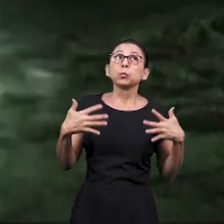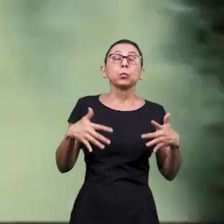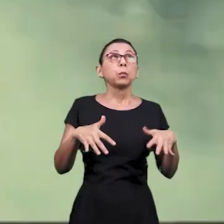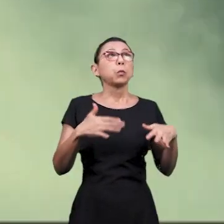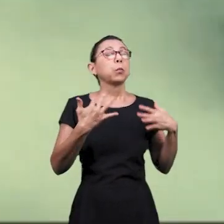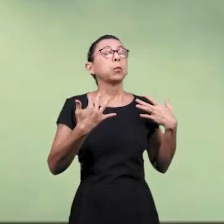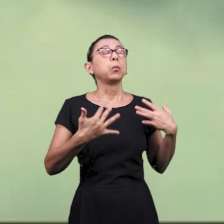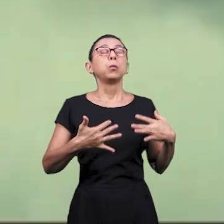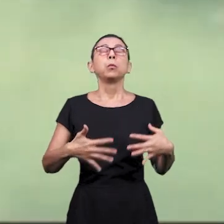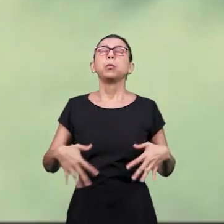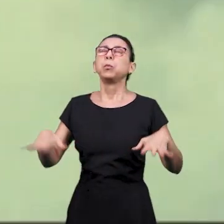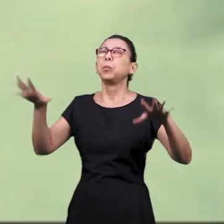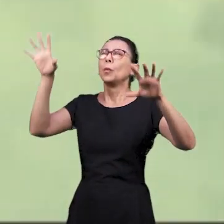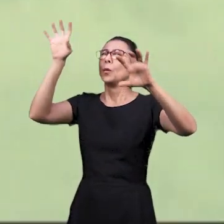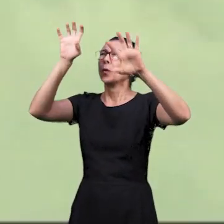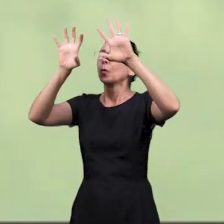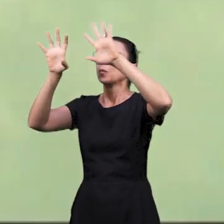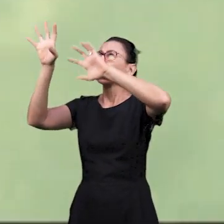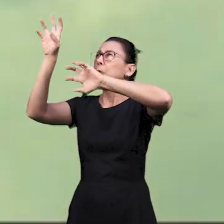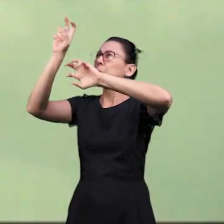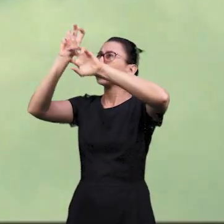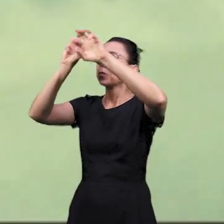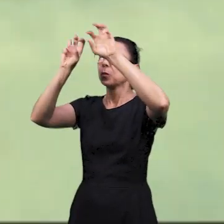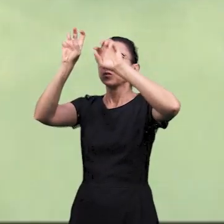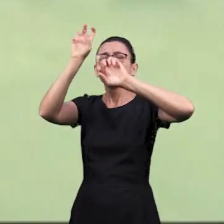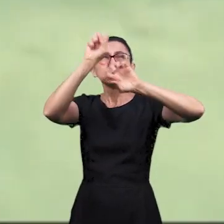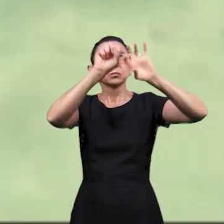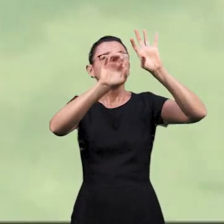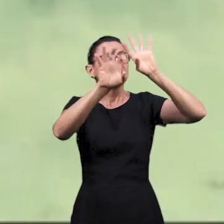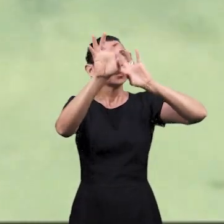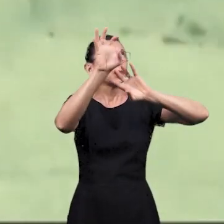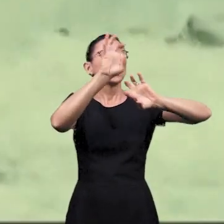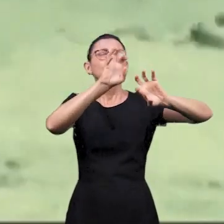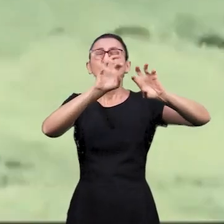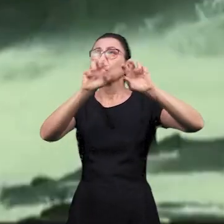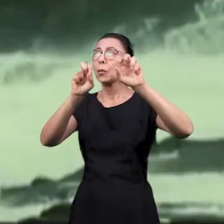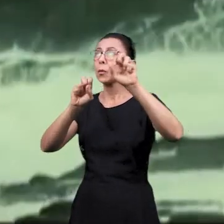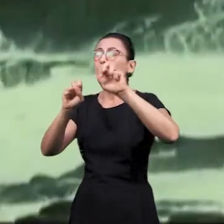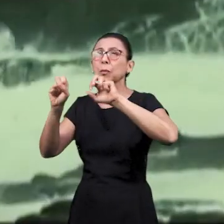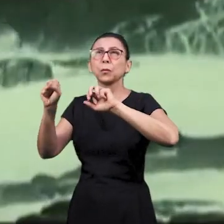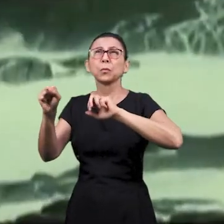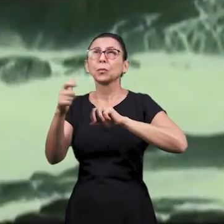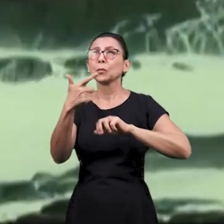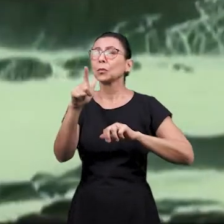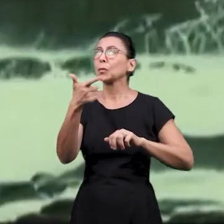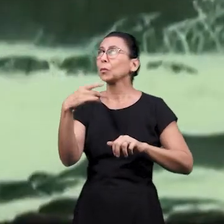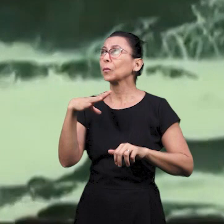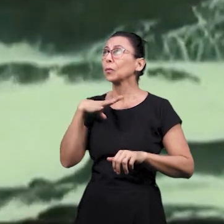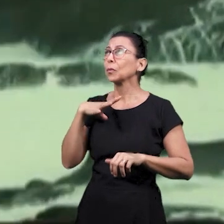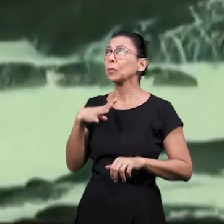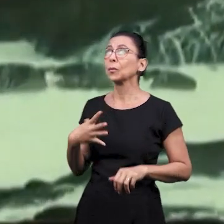Туча нам свет застилает, мы гибнем, а ты заснул.